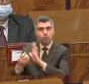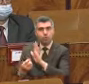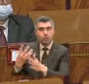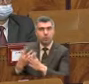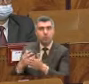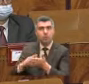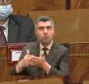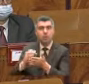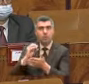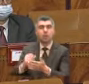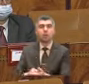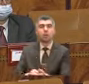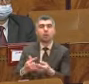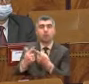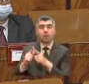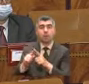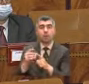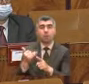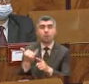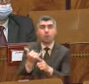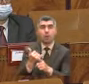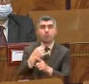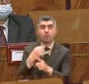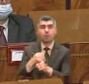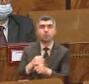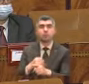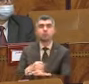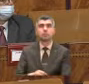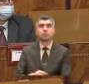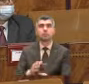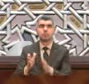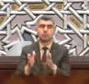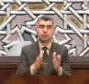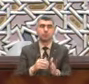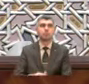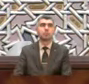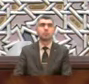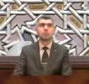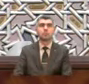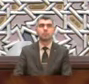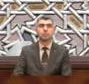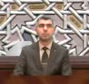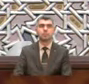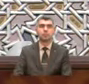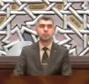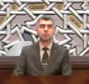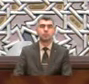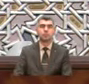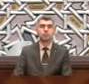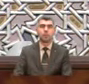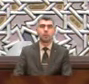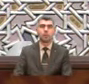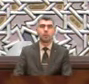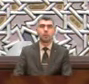غتكون كتستثمر وغادي تربح. نقطه ثانيه. شكرا السيده النائبه، للاسف انتهى الوقت. الكلمه لكم الان سيد،